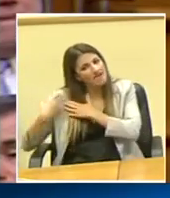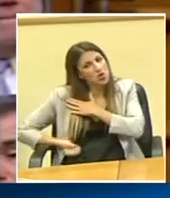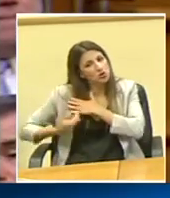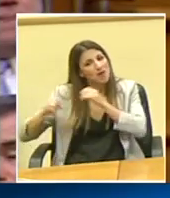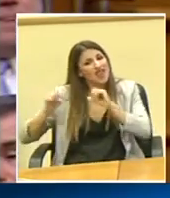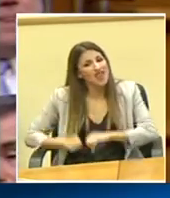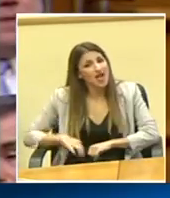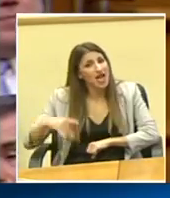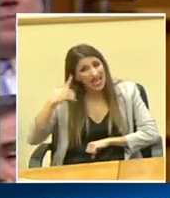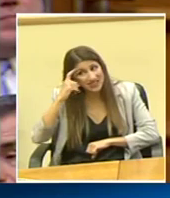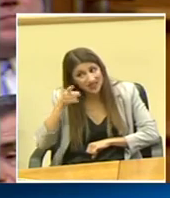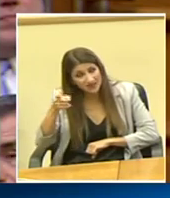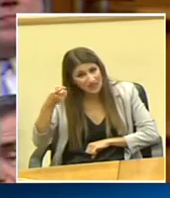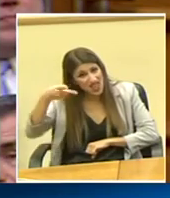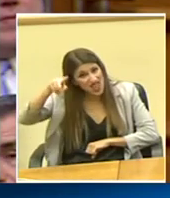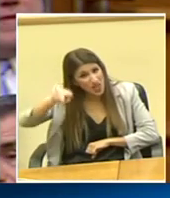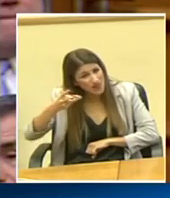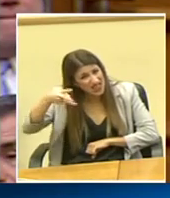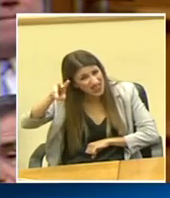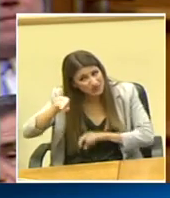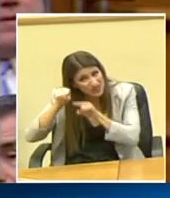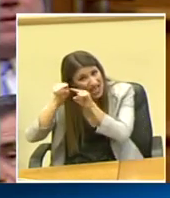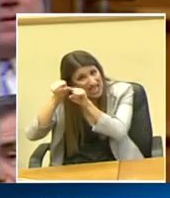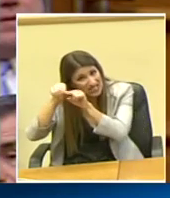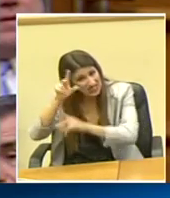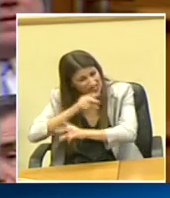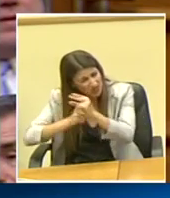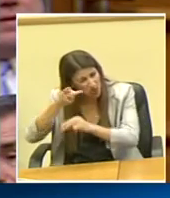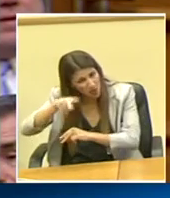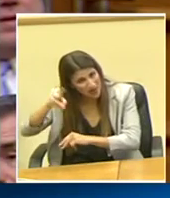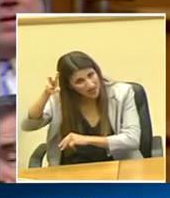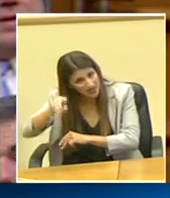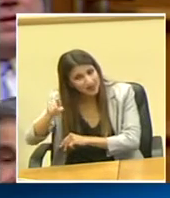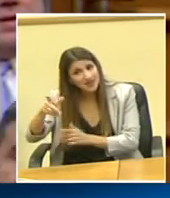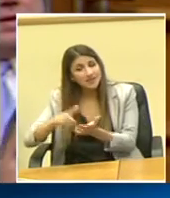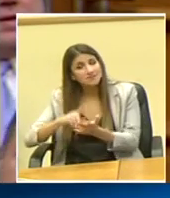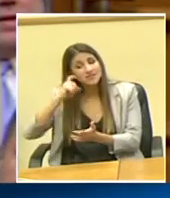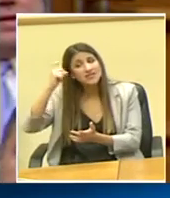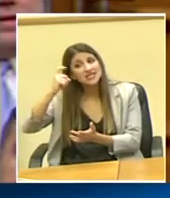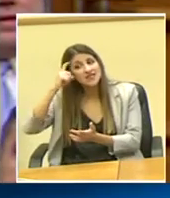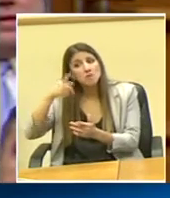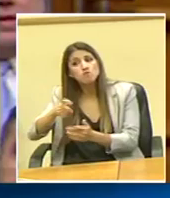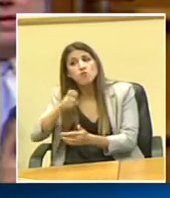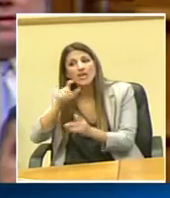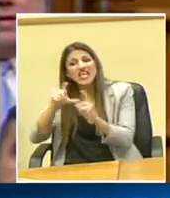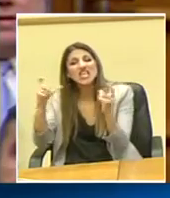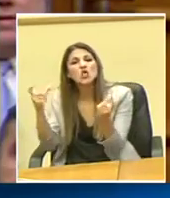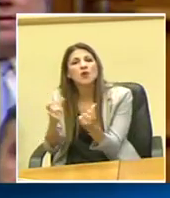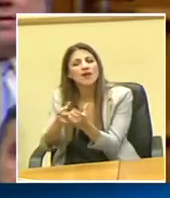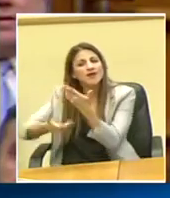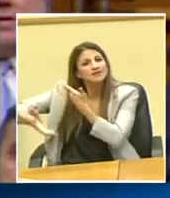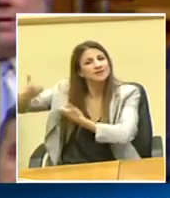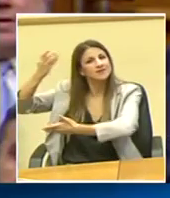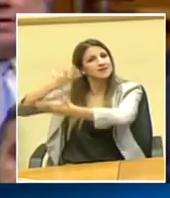εσείς αυτό το διήμερο θα μετρηθείτε και με την οικογενειακή πολιτική σας ιστορία. Και